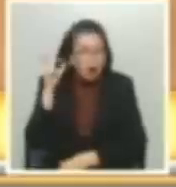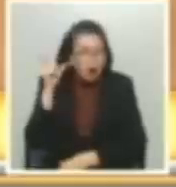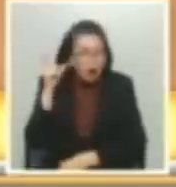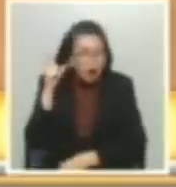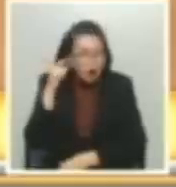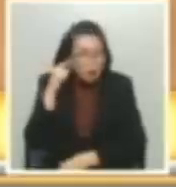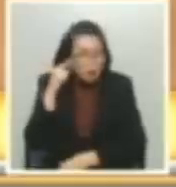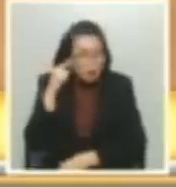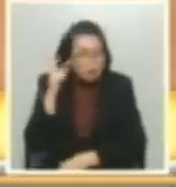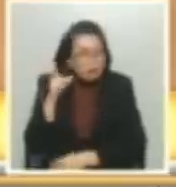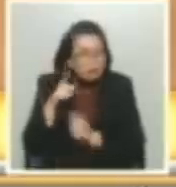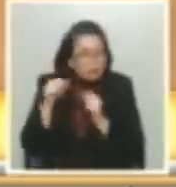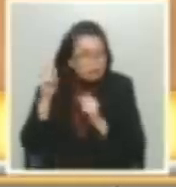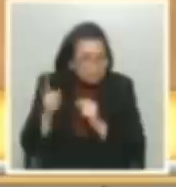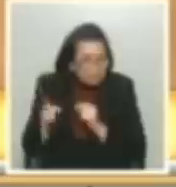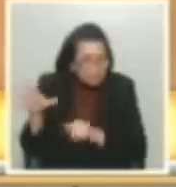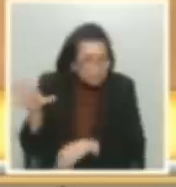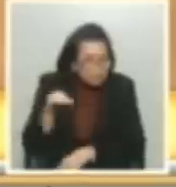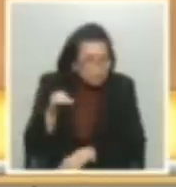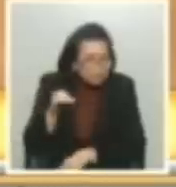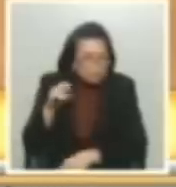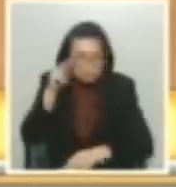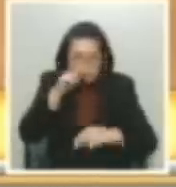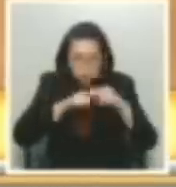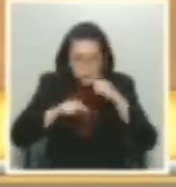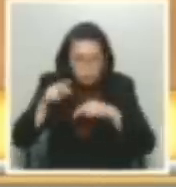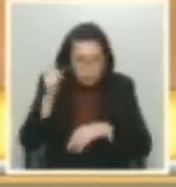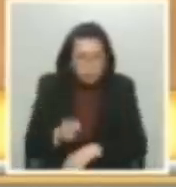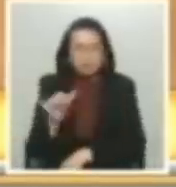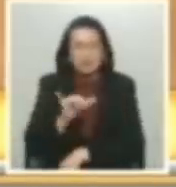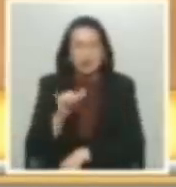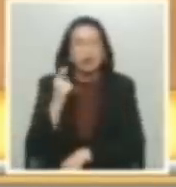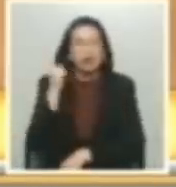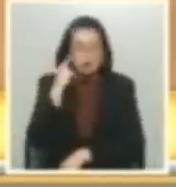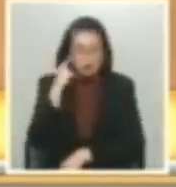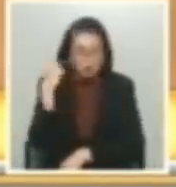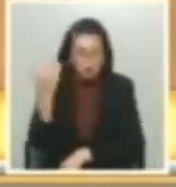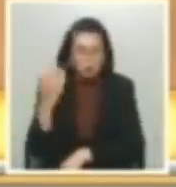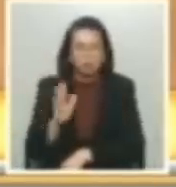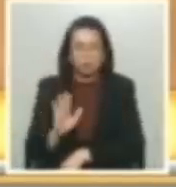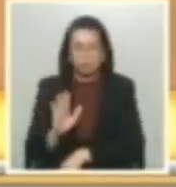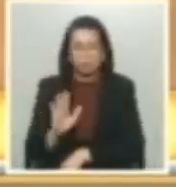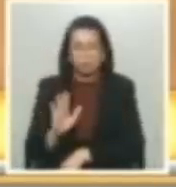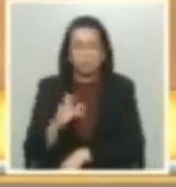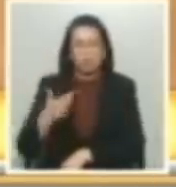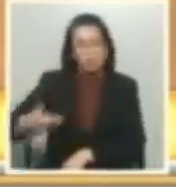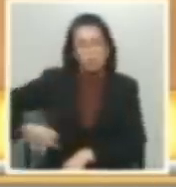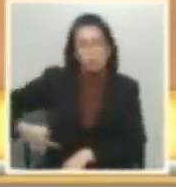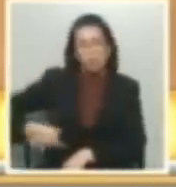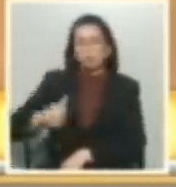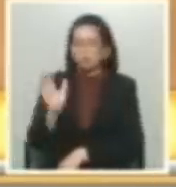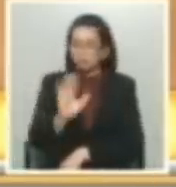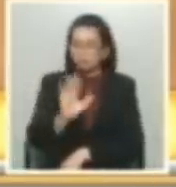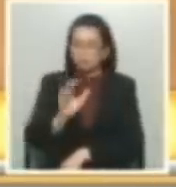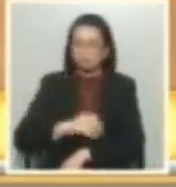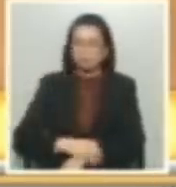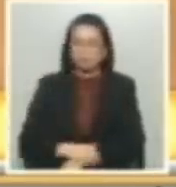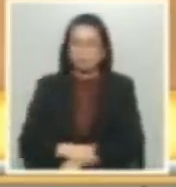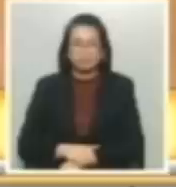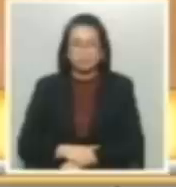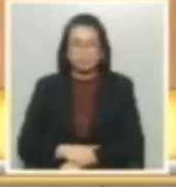ไม่มีข้อเท็จจริงที่ยังไม่ได้พิสูจน์ท่านฟังผมก่อนสิครับไม่ใช่หัวเราะ